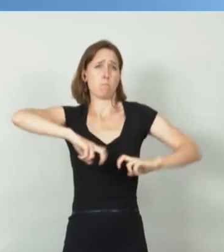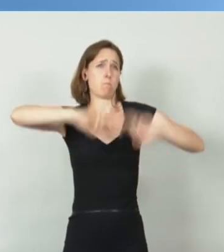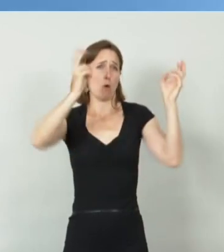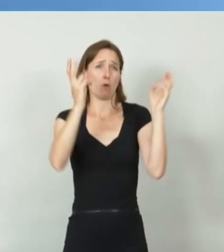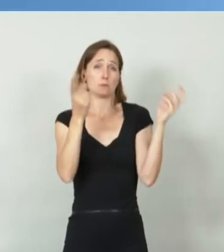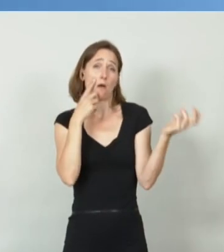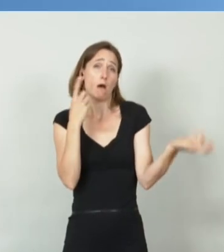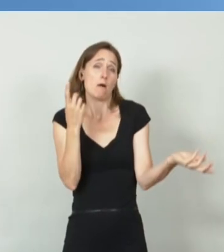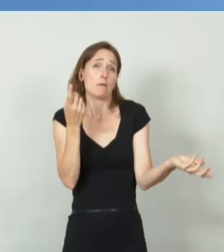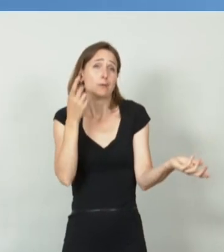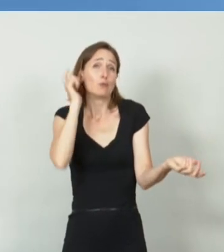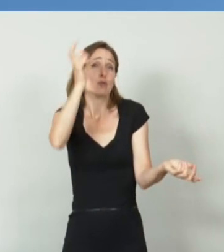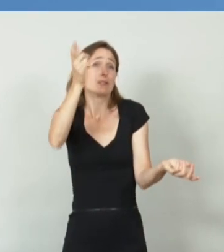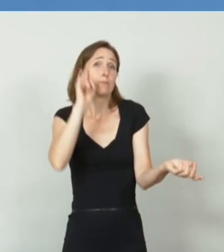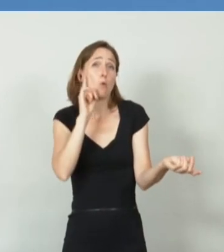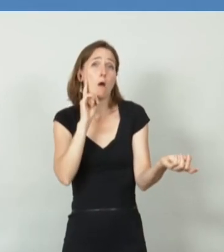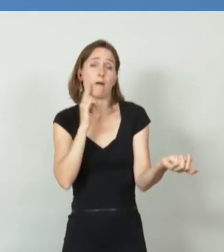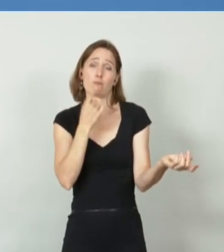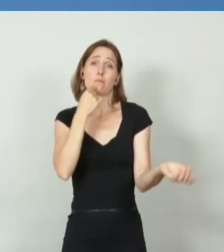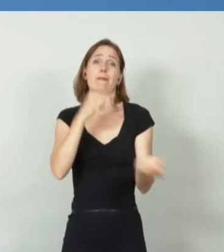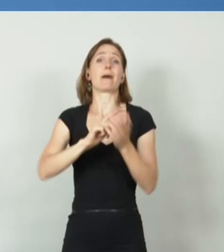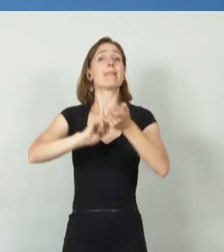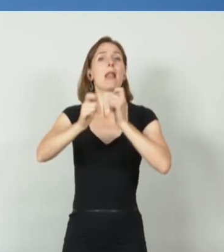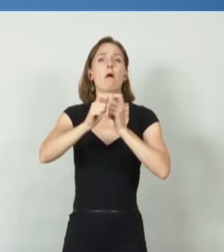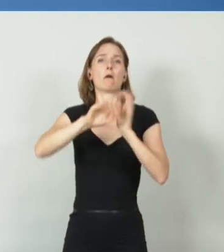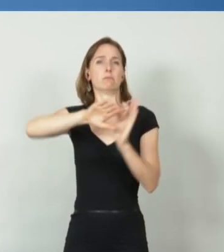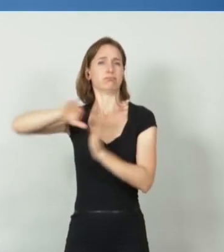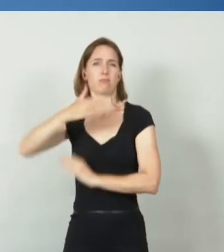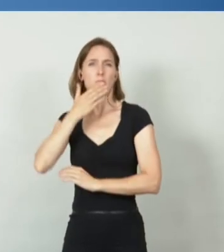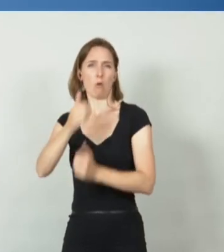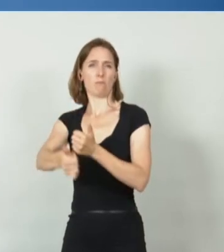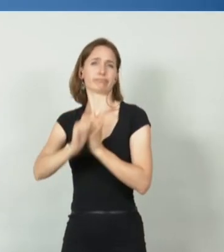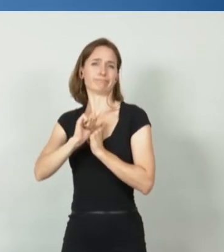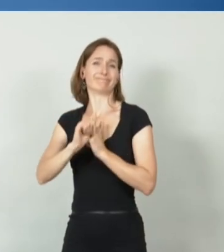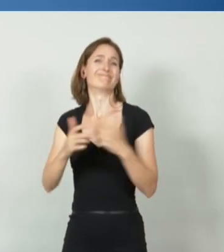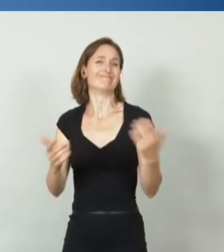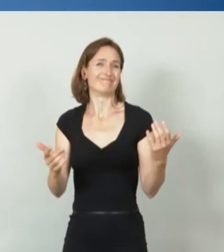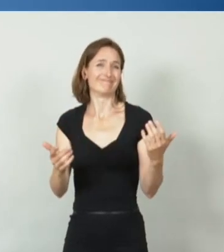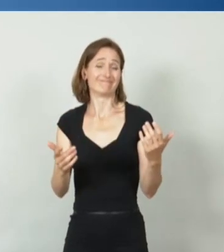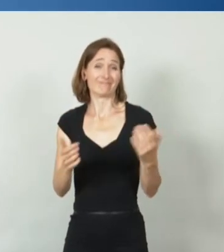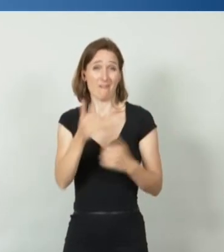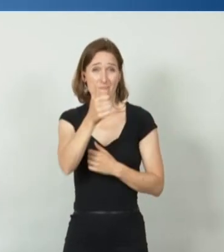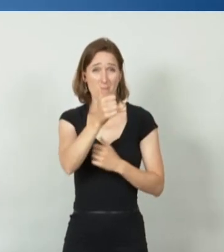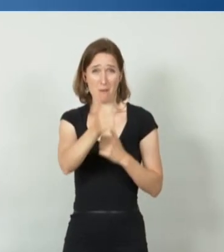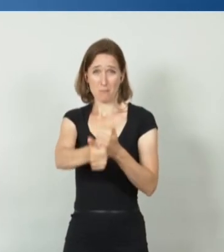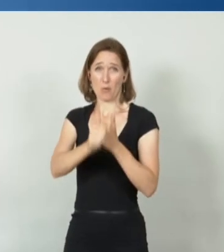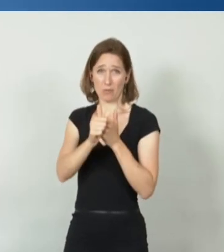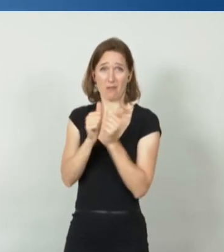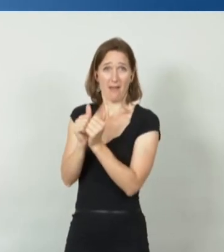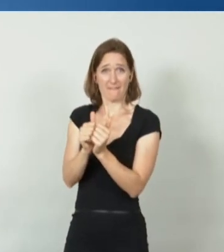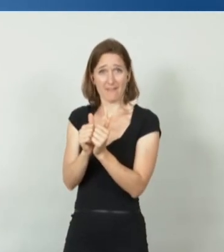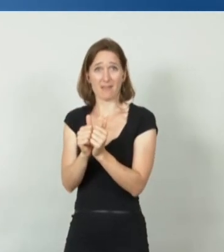remplace désormais le dialogue je rappelle que vous êtes tout de même que vous êtes même en procès avec votre principale collaborateur